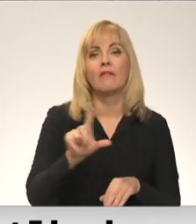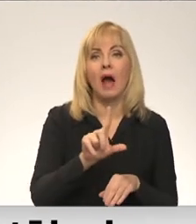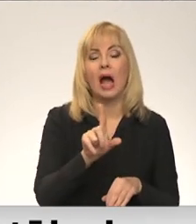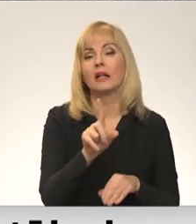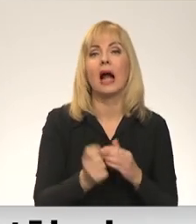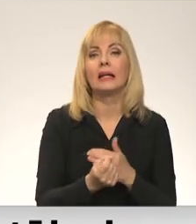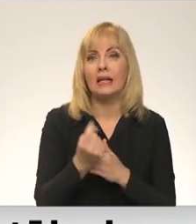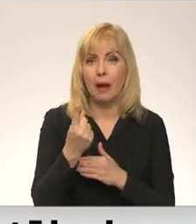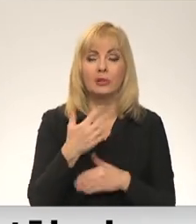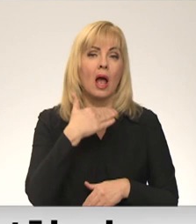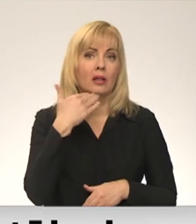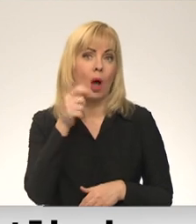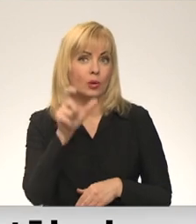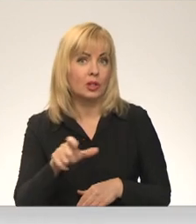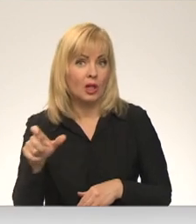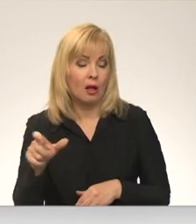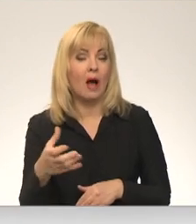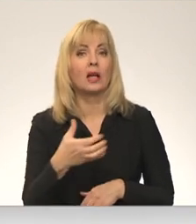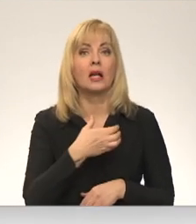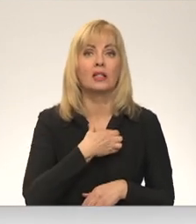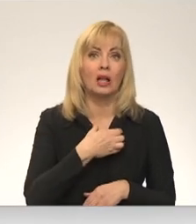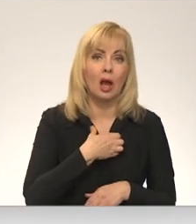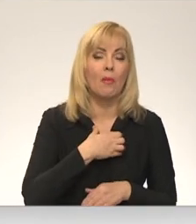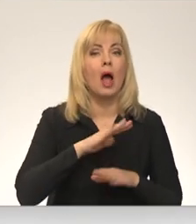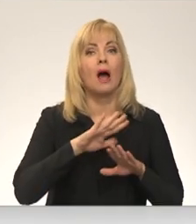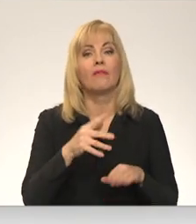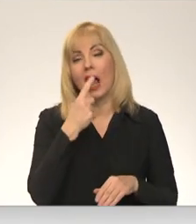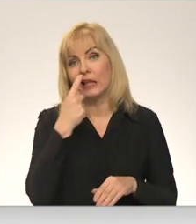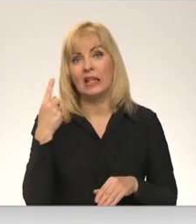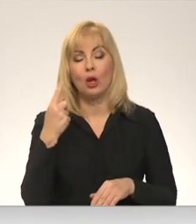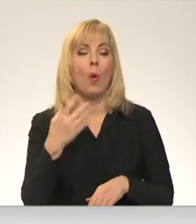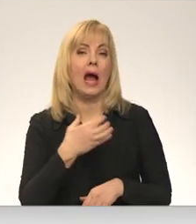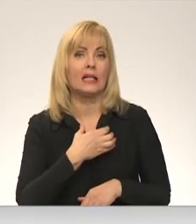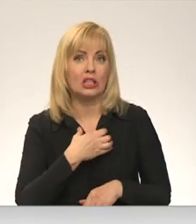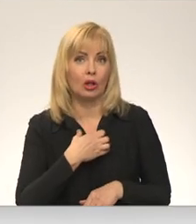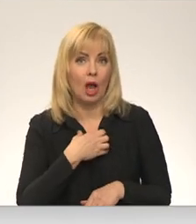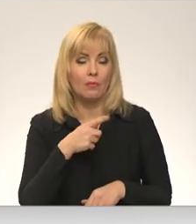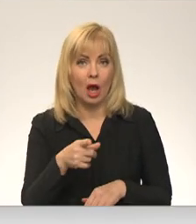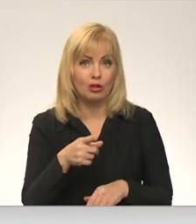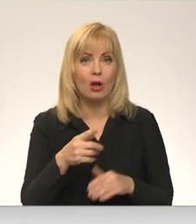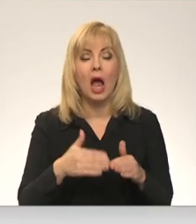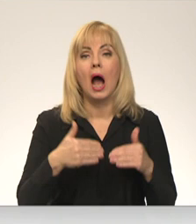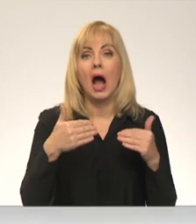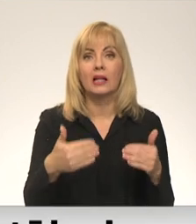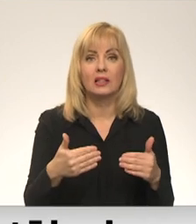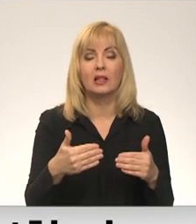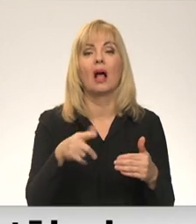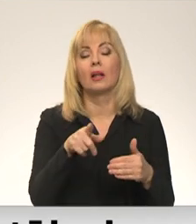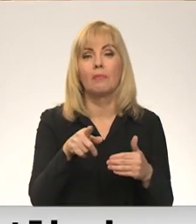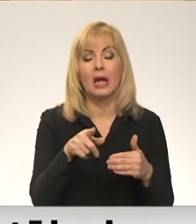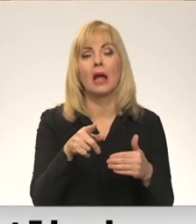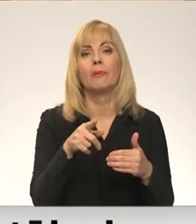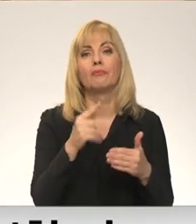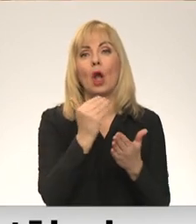iemesli. Ļoti daudz cilvēku šobrīd slimo, vai ir tikko izslimojuši, ir atcelt arī epidemiologiskās drošības